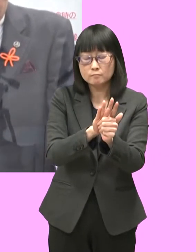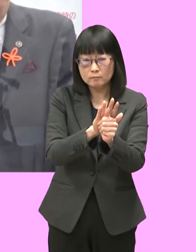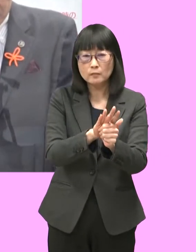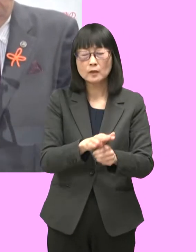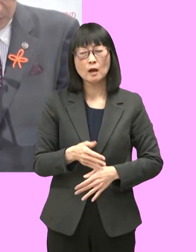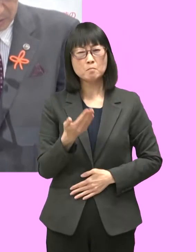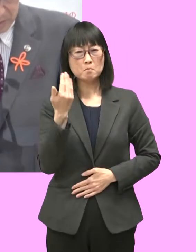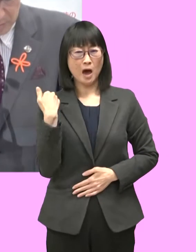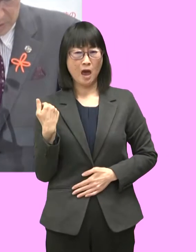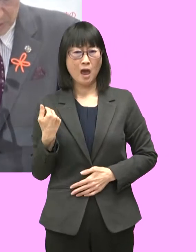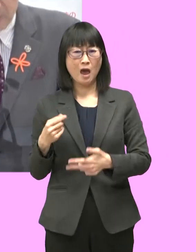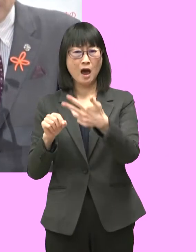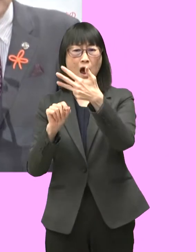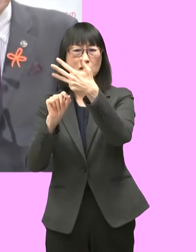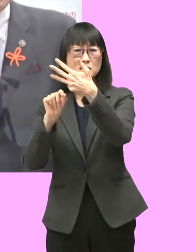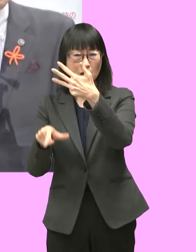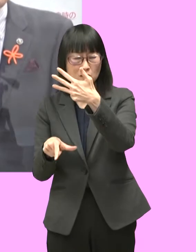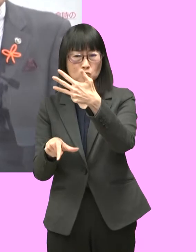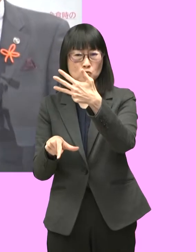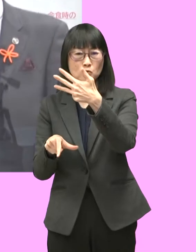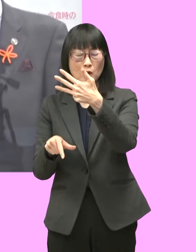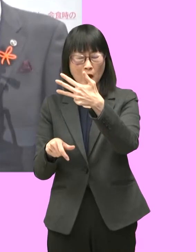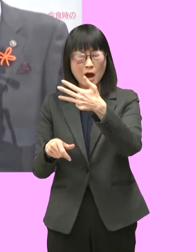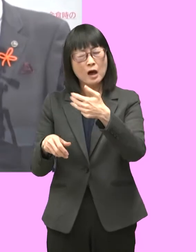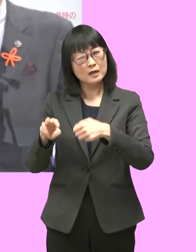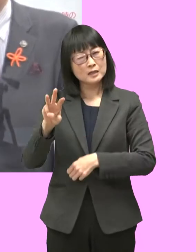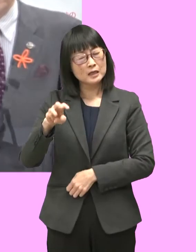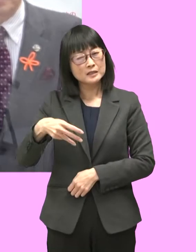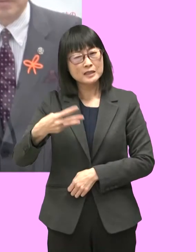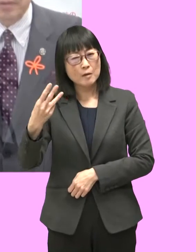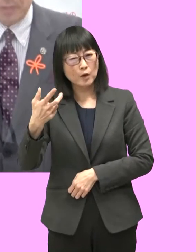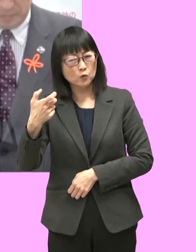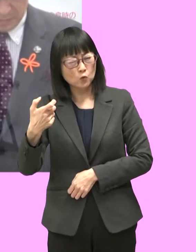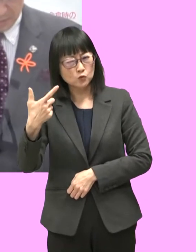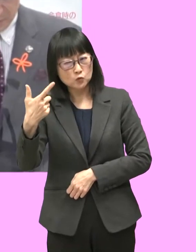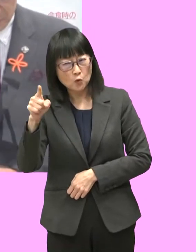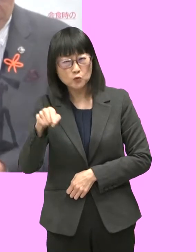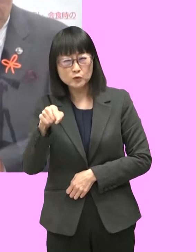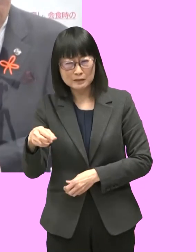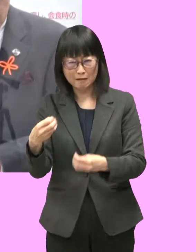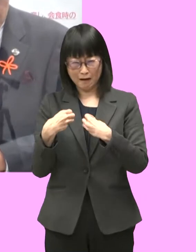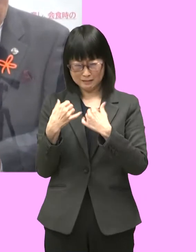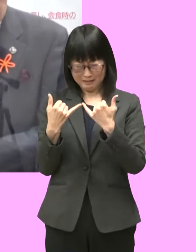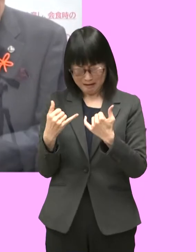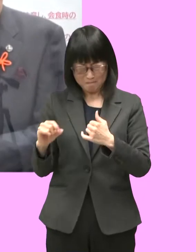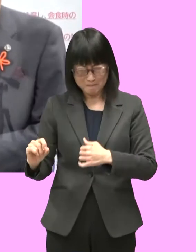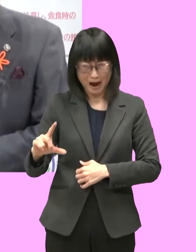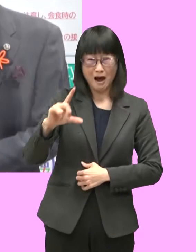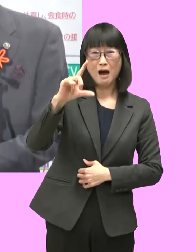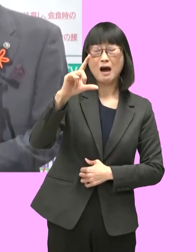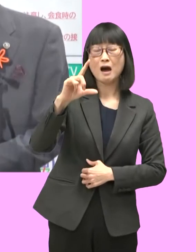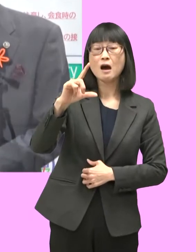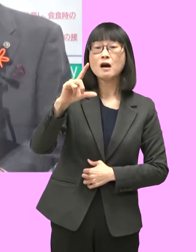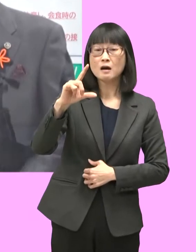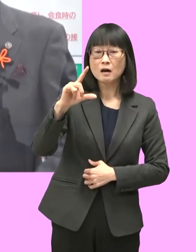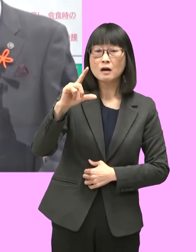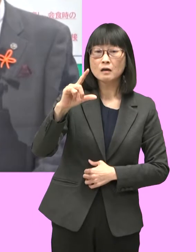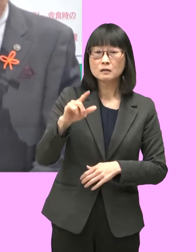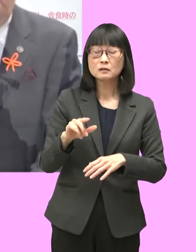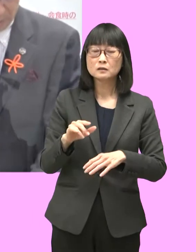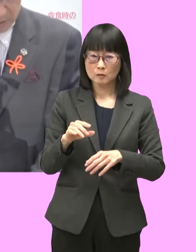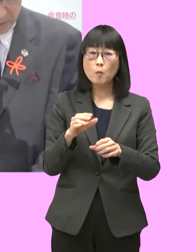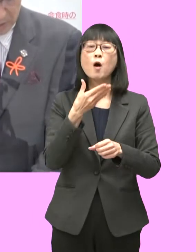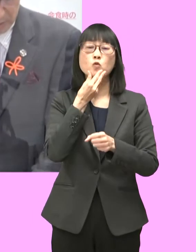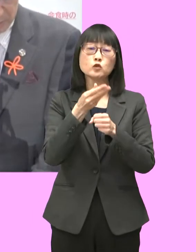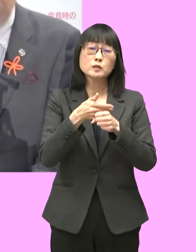染いたしまして、で福島市の場合はしっかりと疫学調査を、まあ、大変ながら